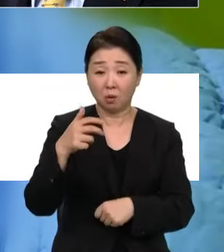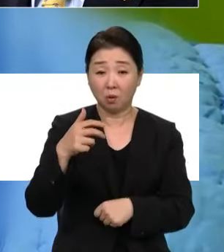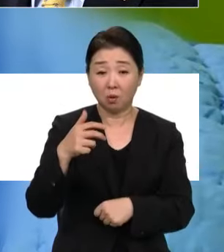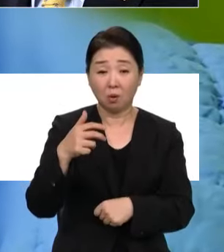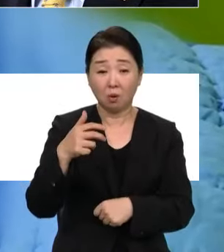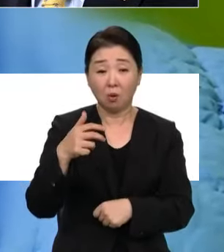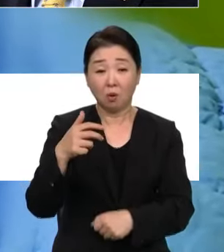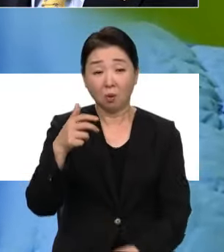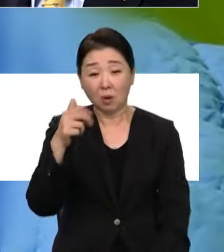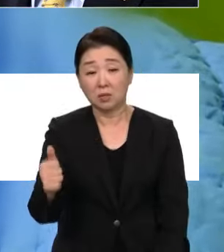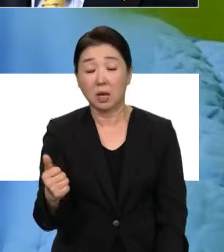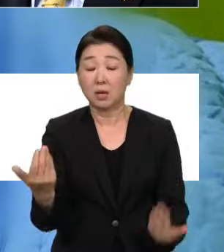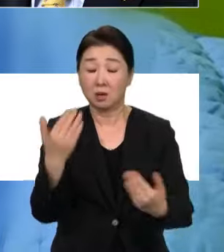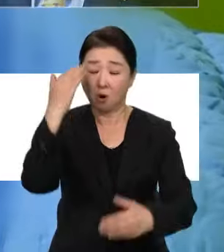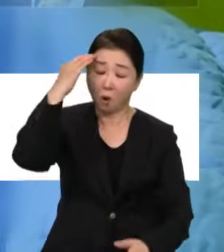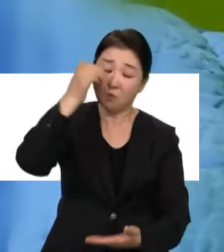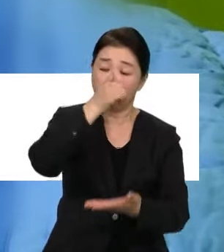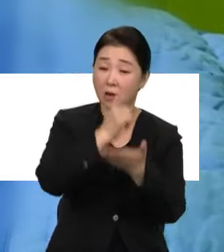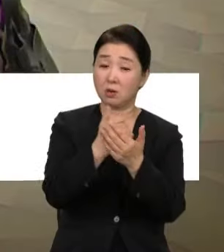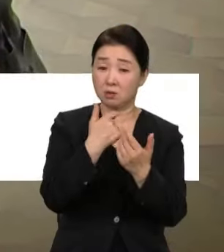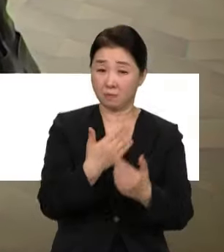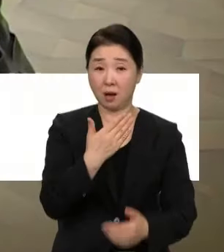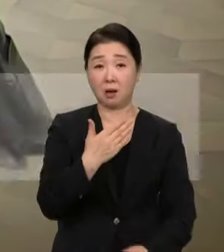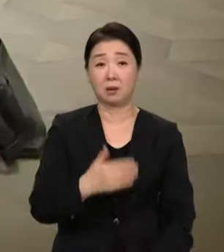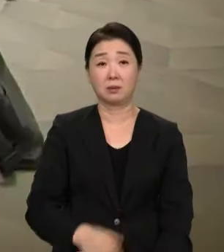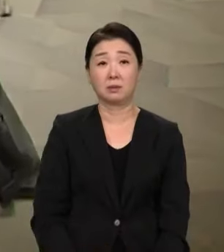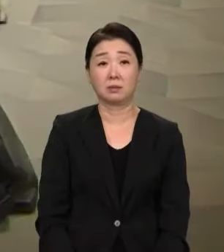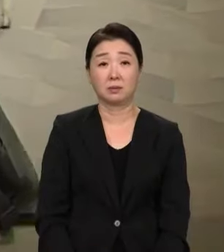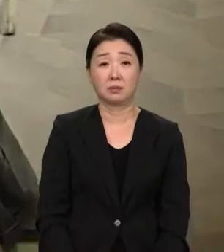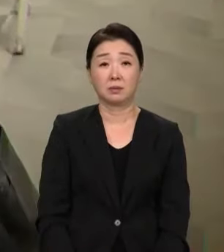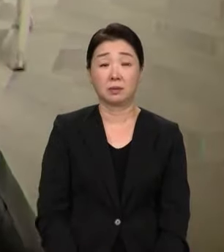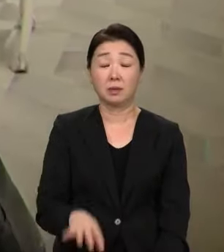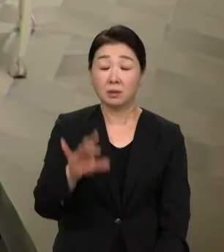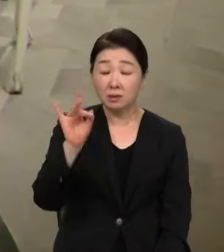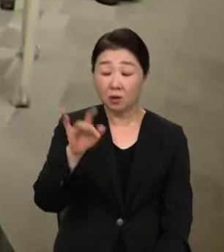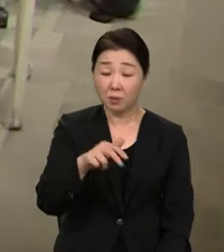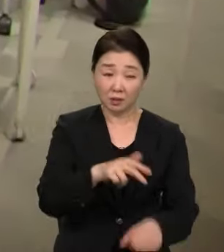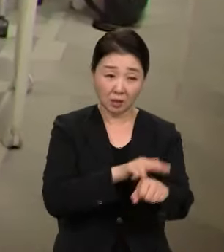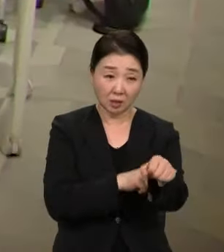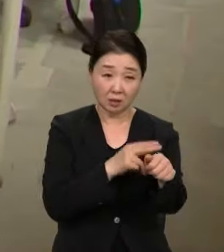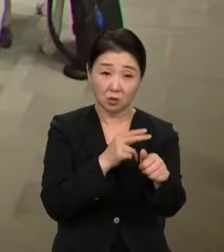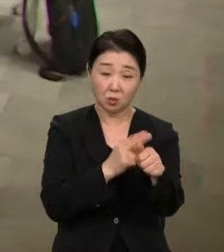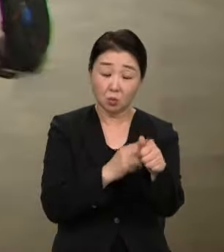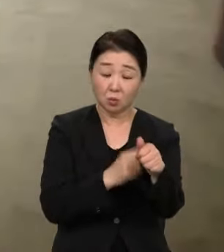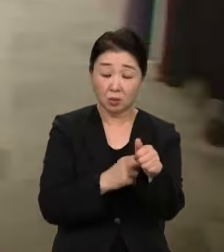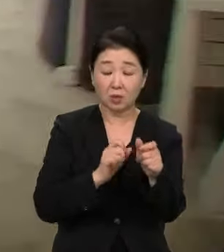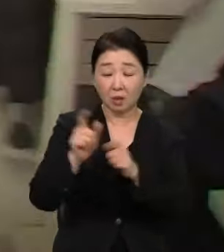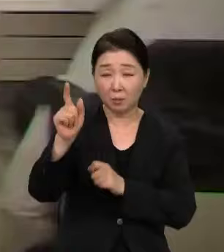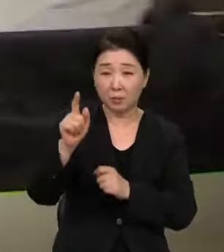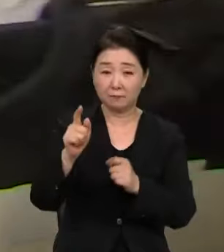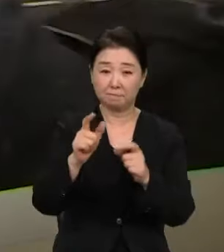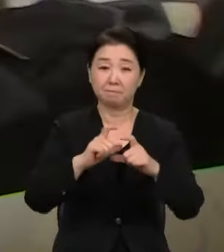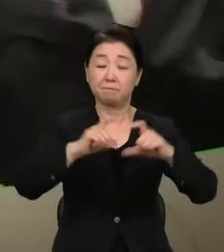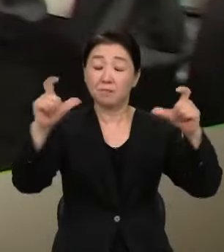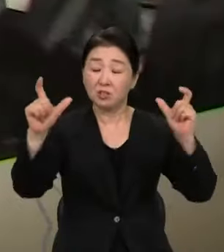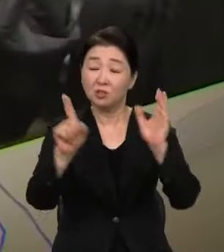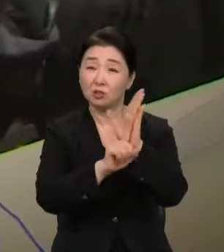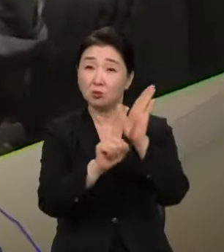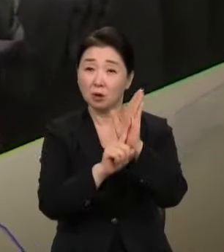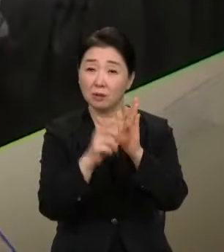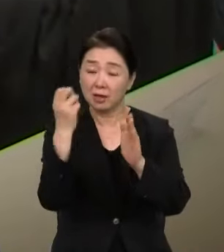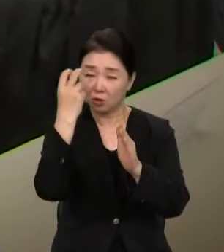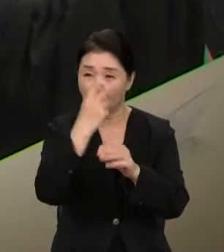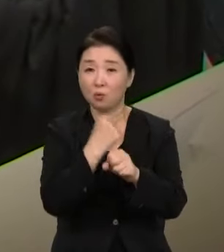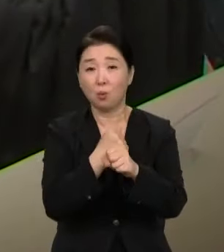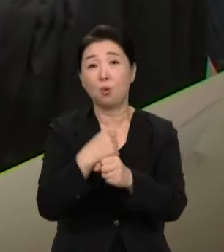업무를 방해하는 걸로도 보여질 수가 있습니다. 애초 대다수 전공의가 증원 재검토를 요구하며 병원에 돌아오지 않고